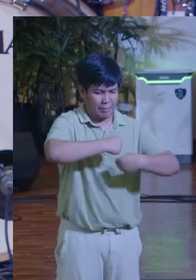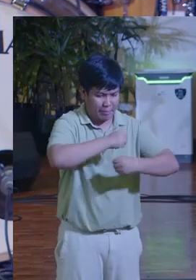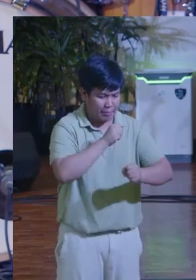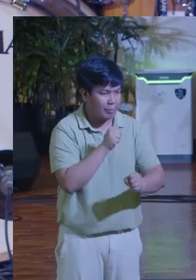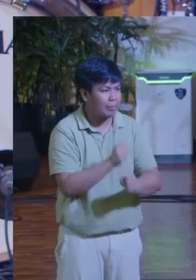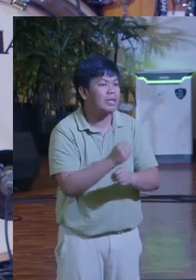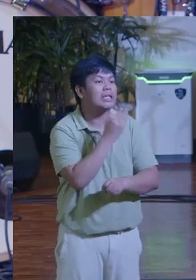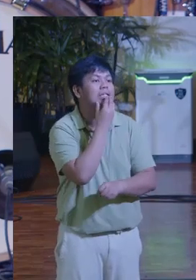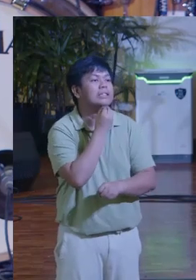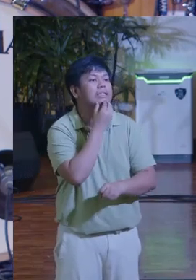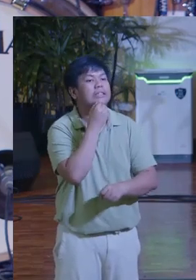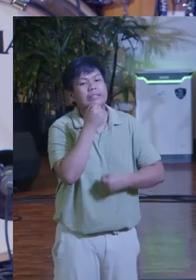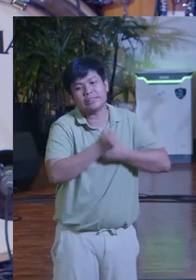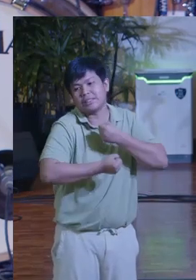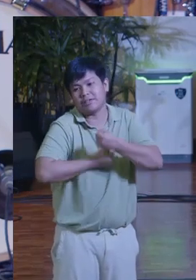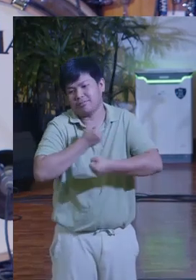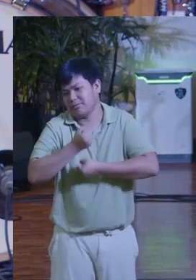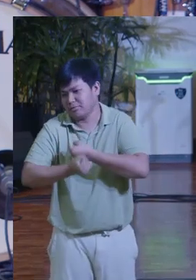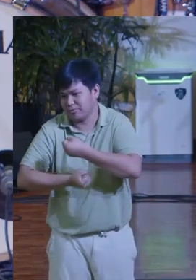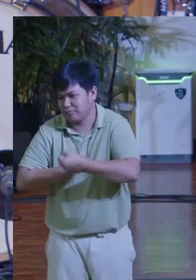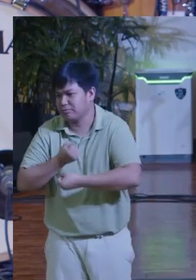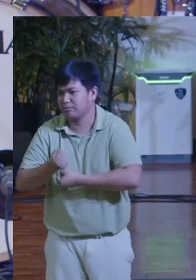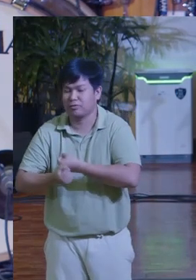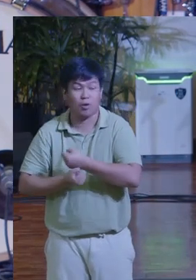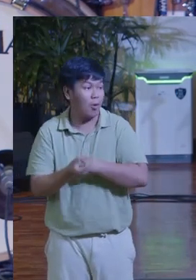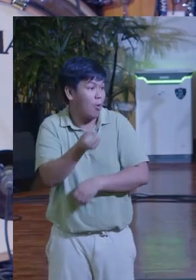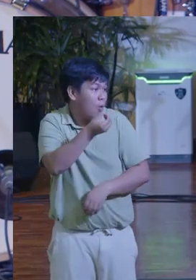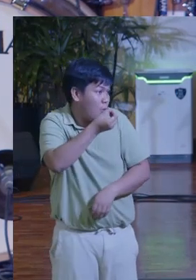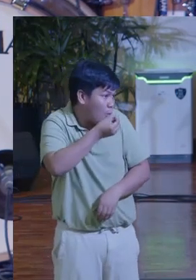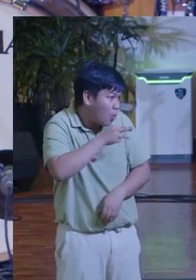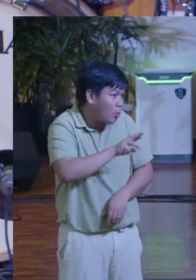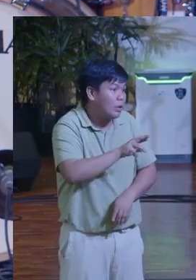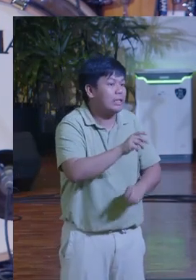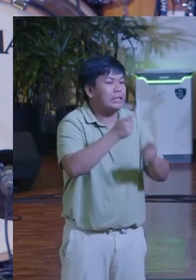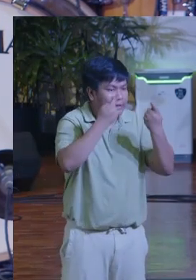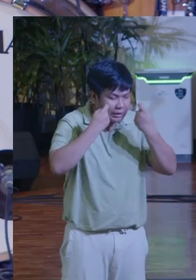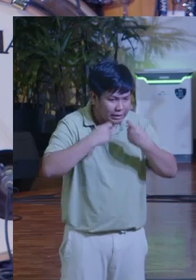ang Israel o di kaya'y